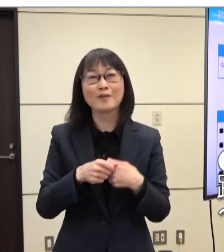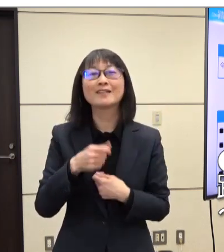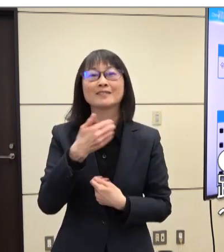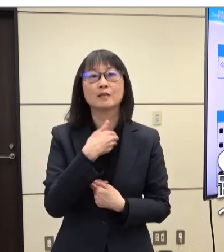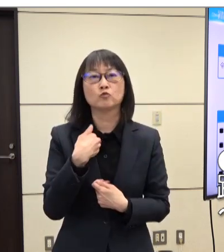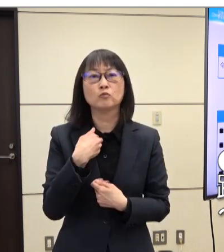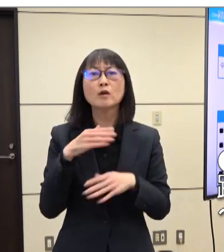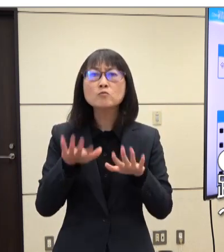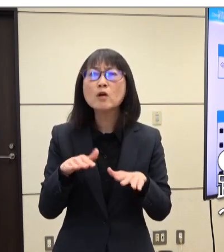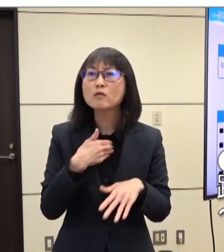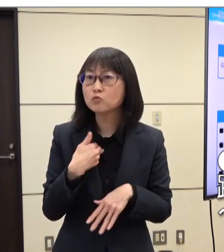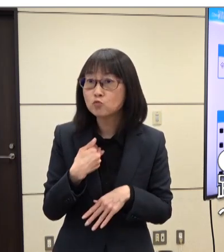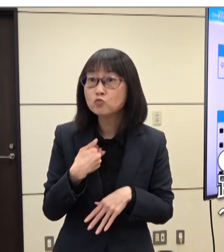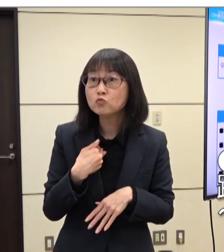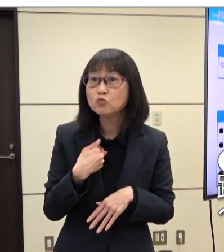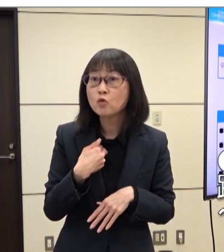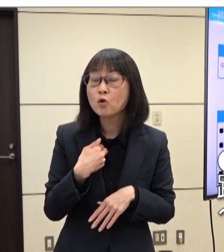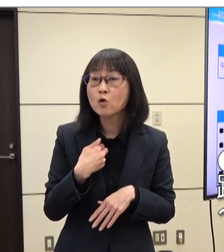に今できるかな。